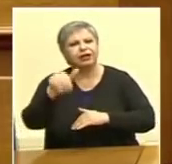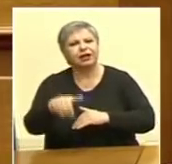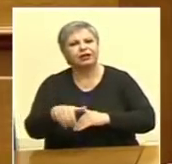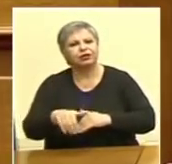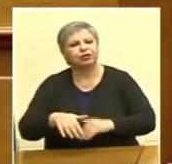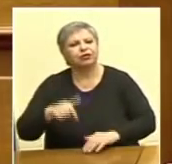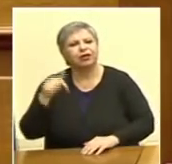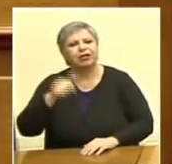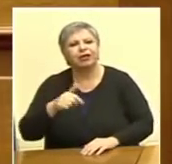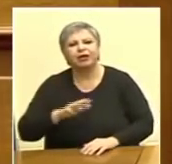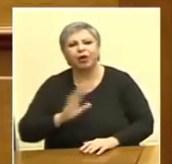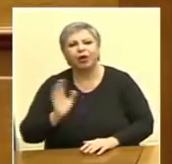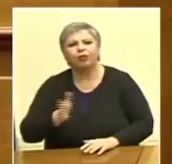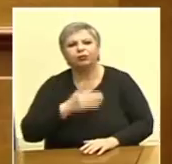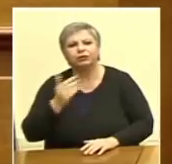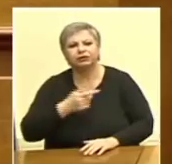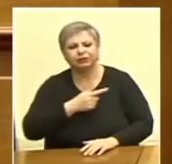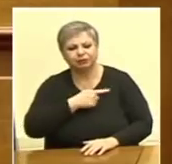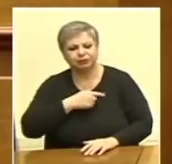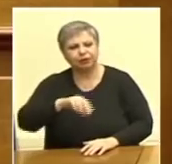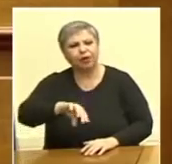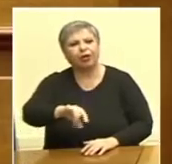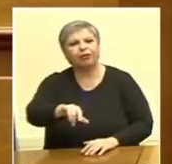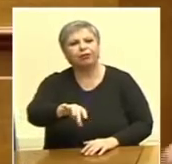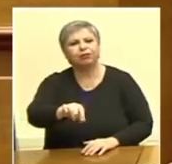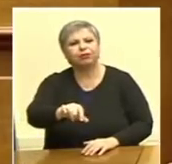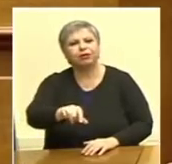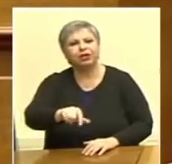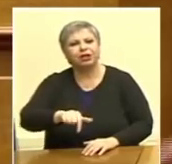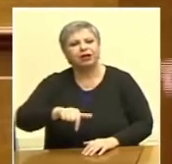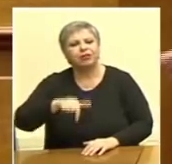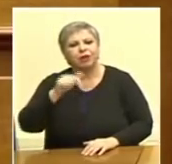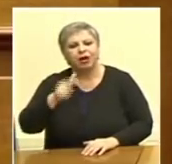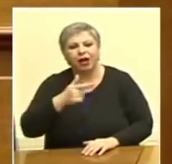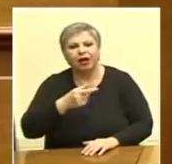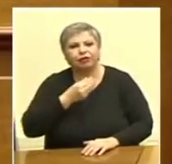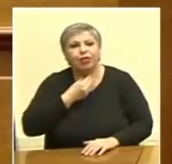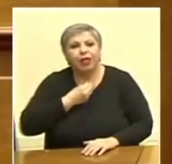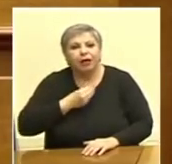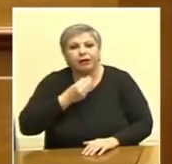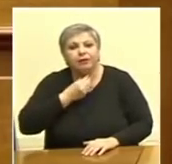ρουλέτα που ποντάρει ακόμα και τα ρούχα που φοράει στον τελευταίο γύρο, έτσι κι αυτοί